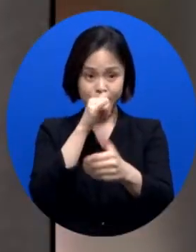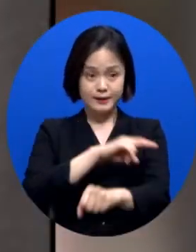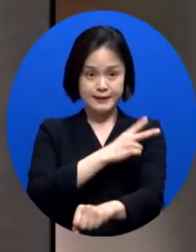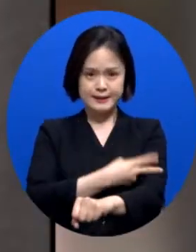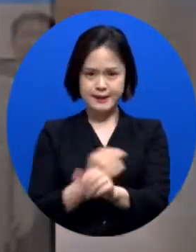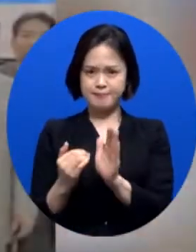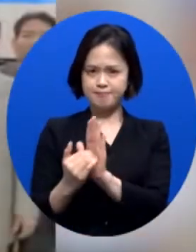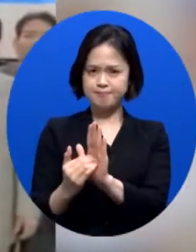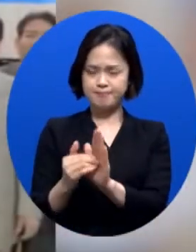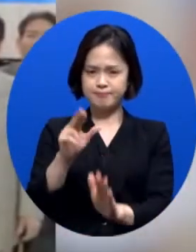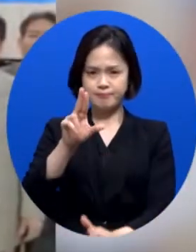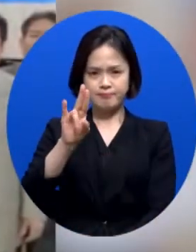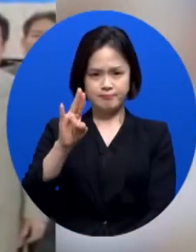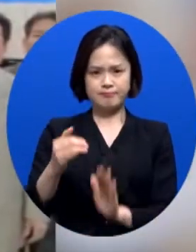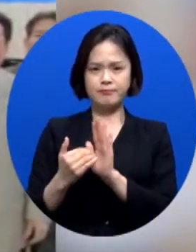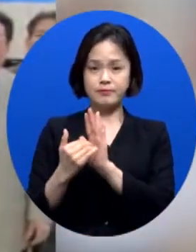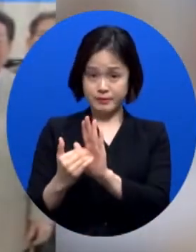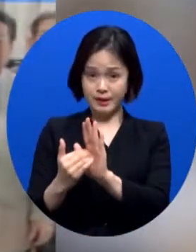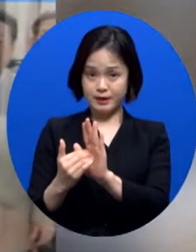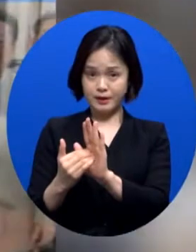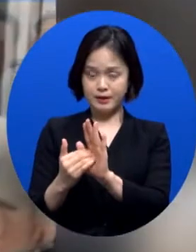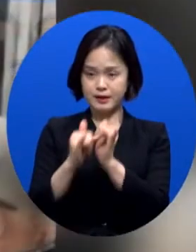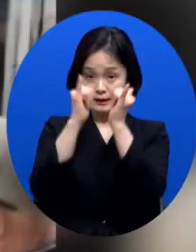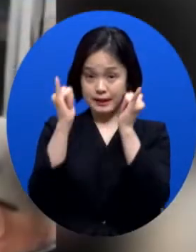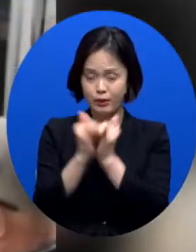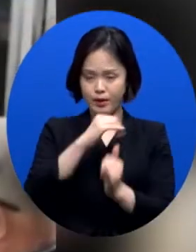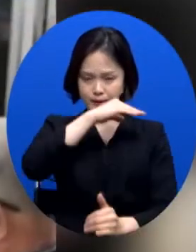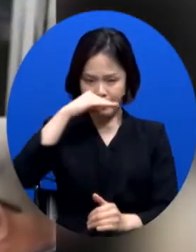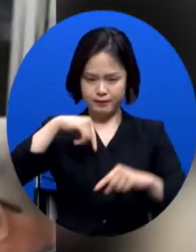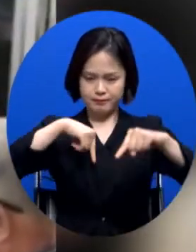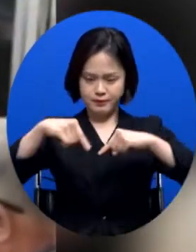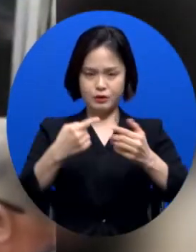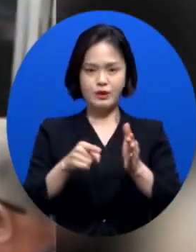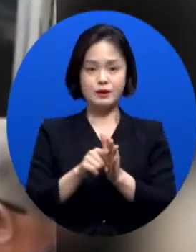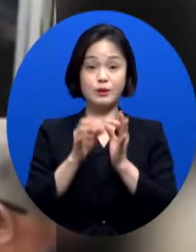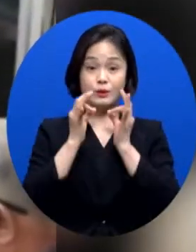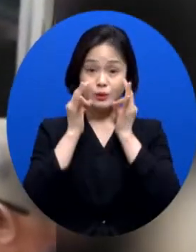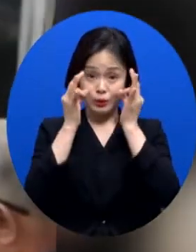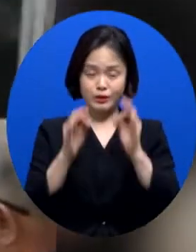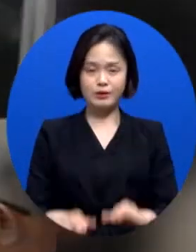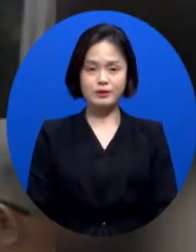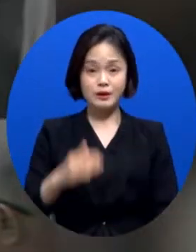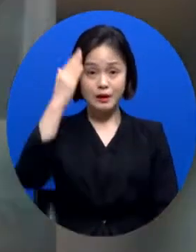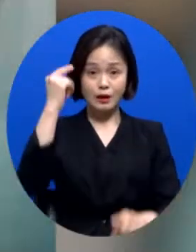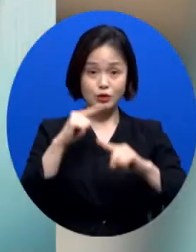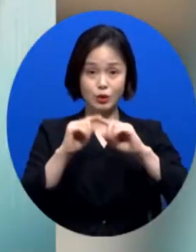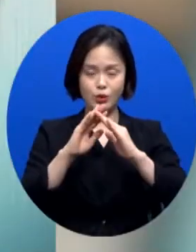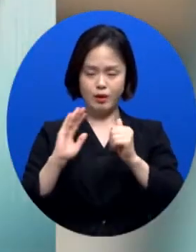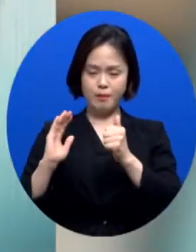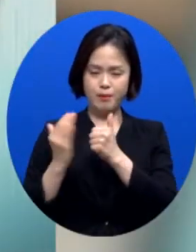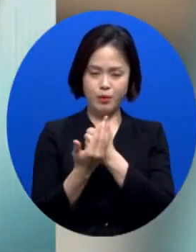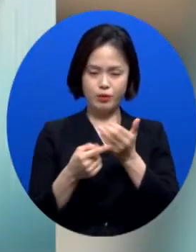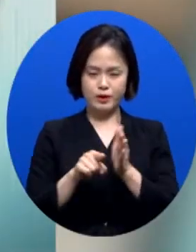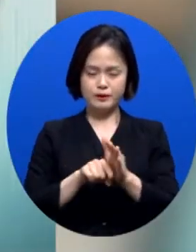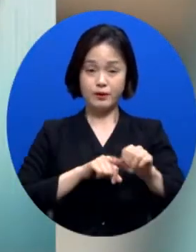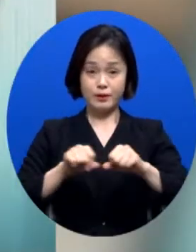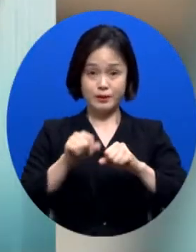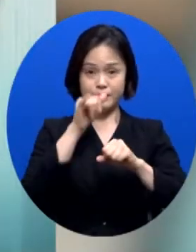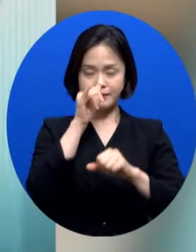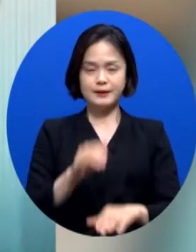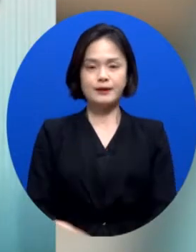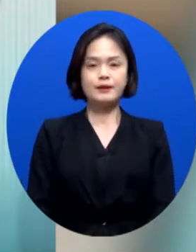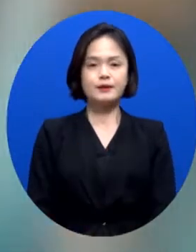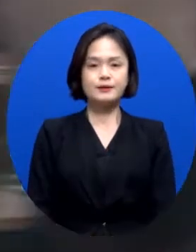사이비, 동성애 등 반사회적 움직임에 적극 대처하며 한국교회 보호에 앞장섰습니다.